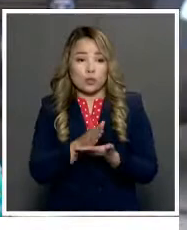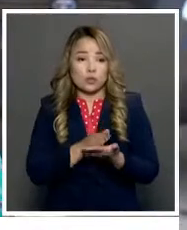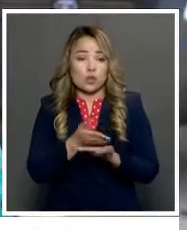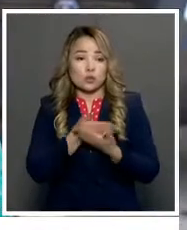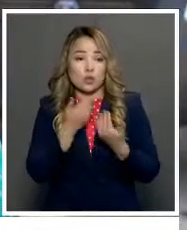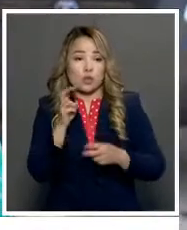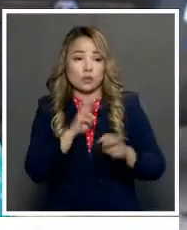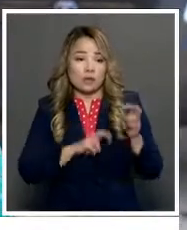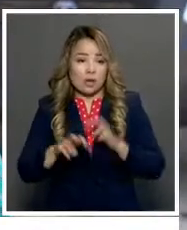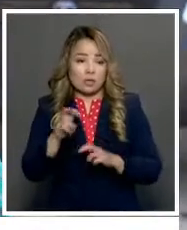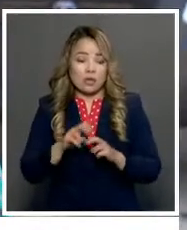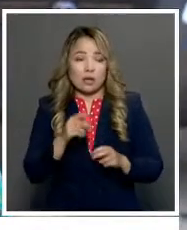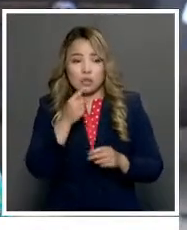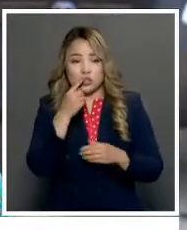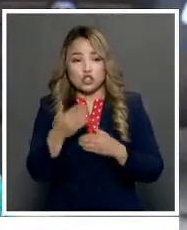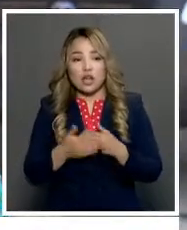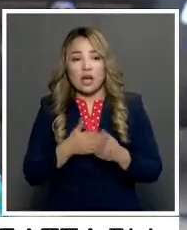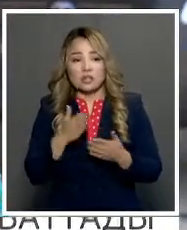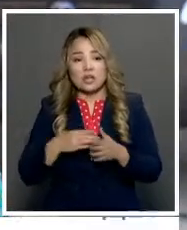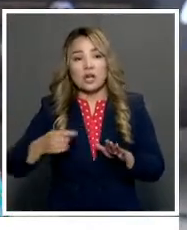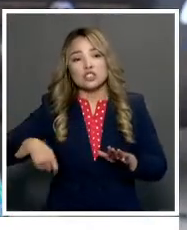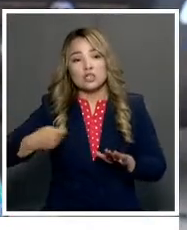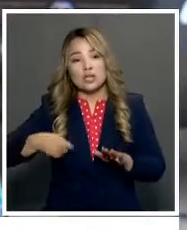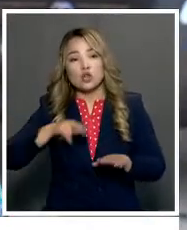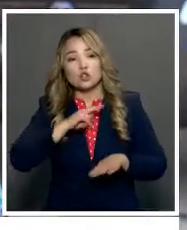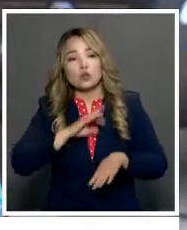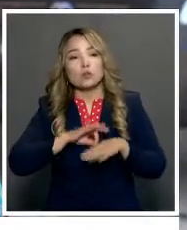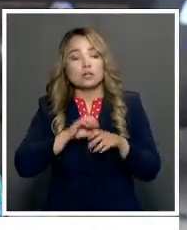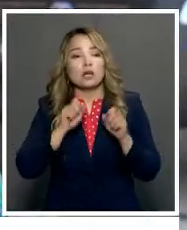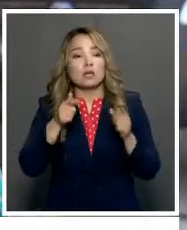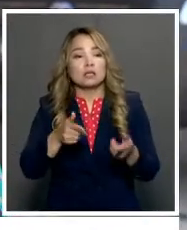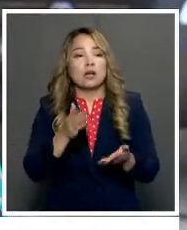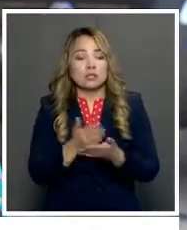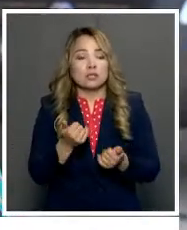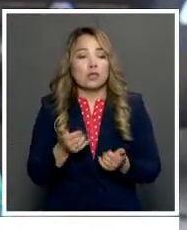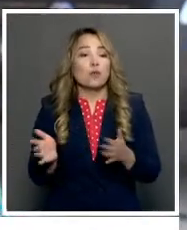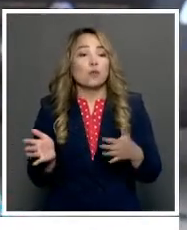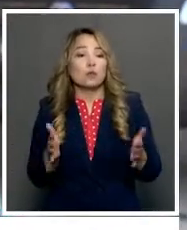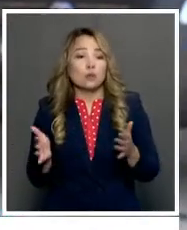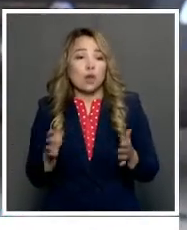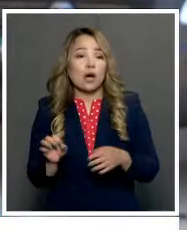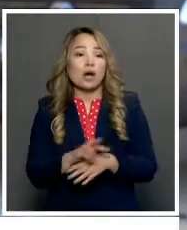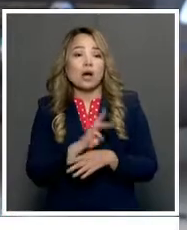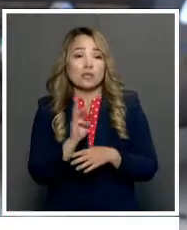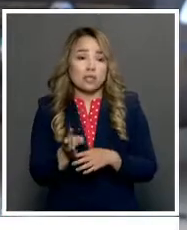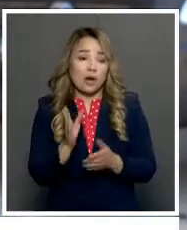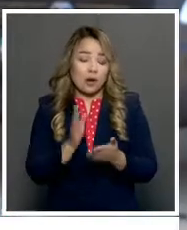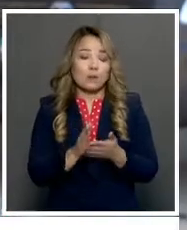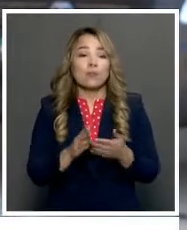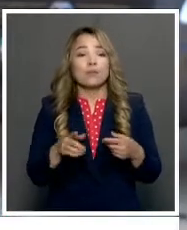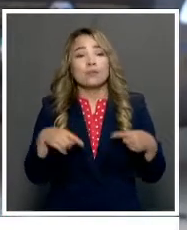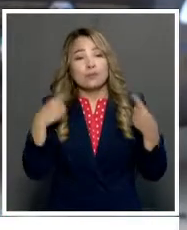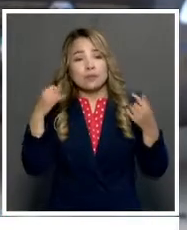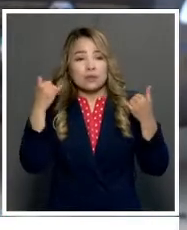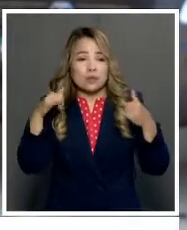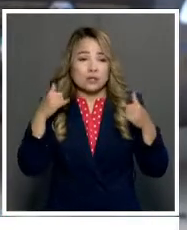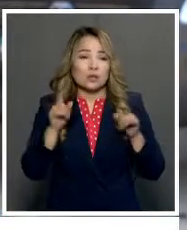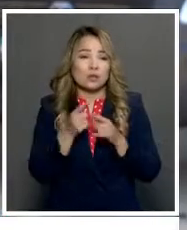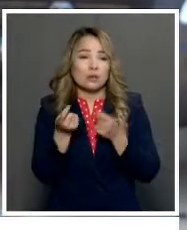орналасты. Бидай келген кезде жақсы жұмыс болады. Елді онымен қамтамасыз етіп, ауыл аймақтарда